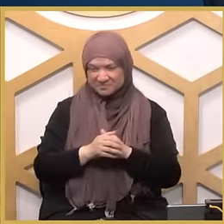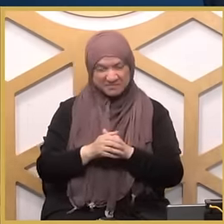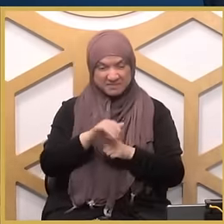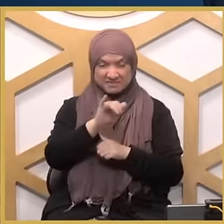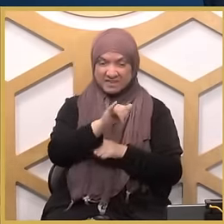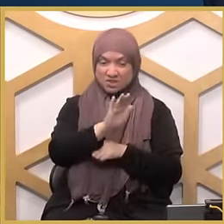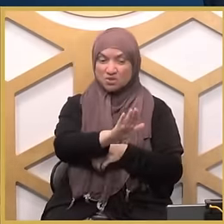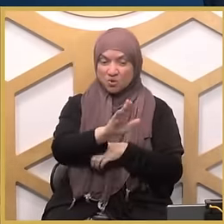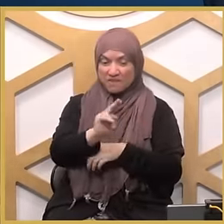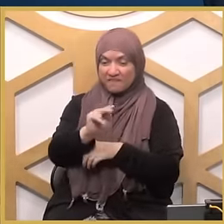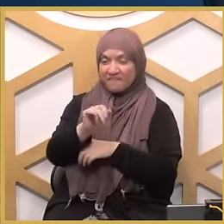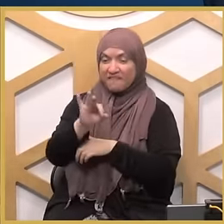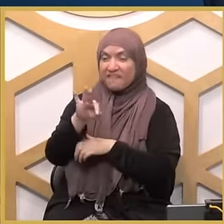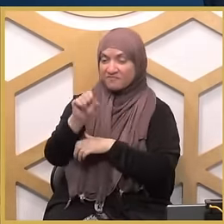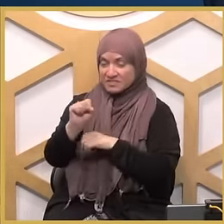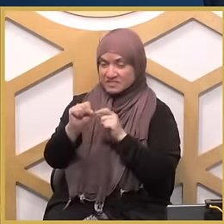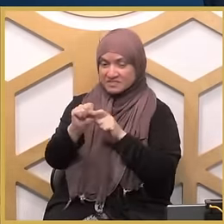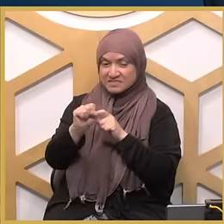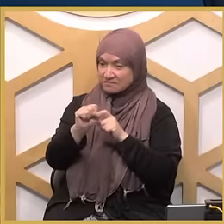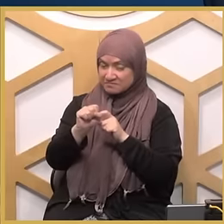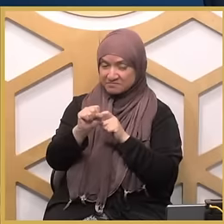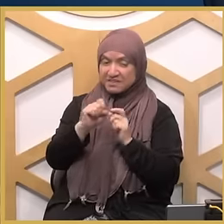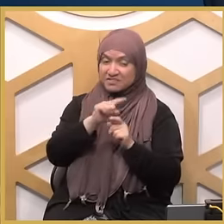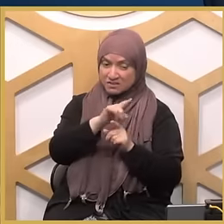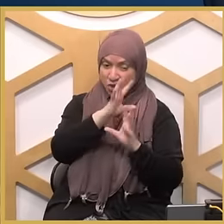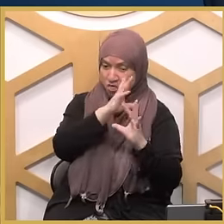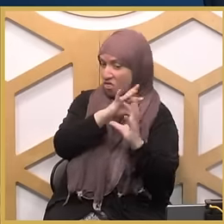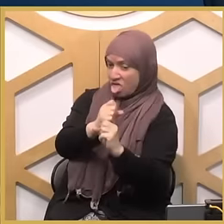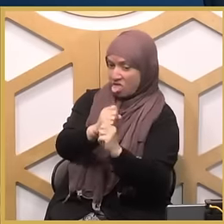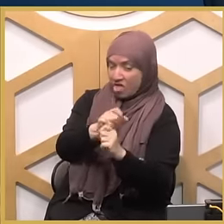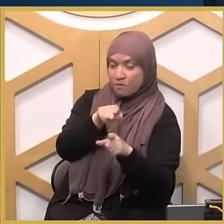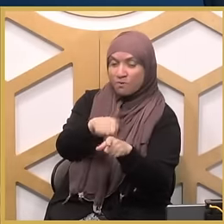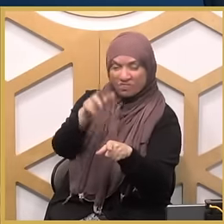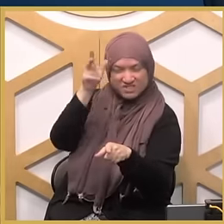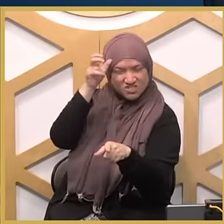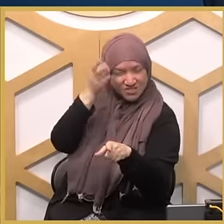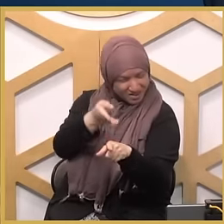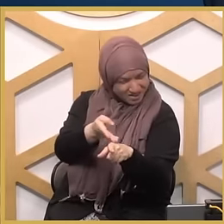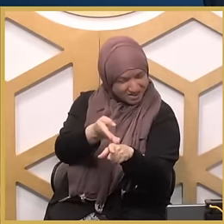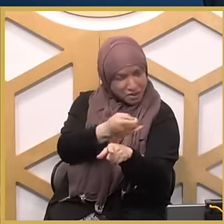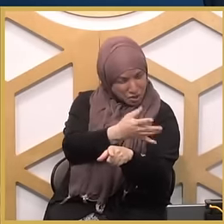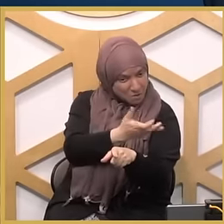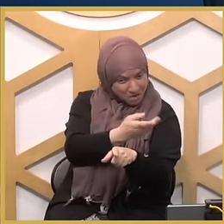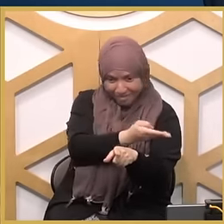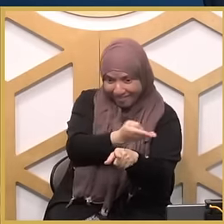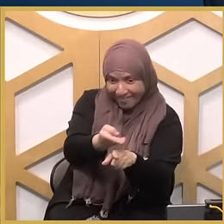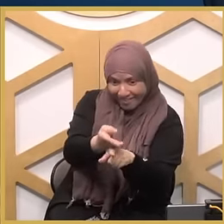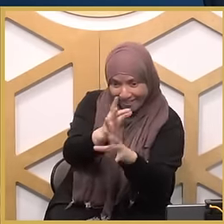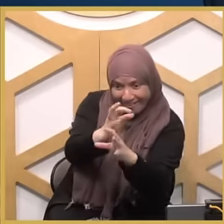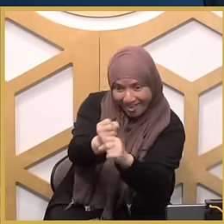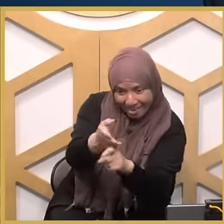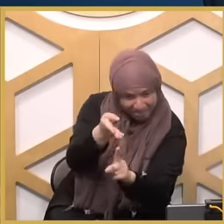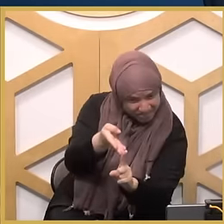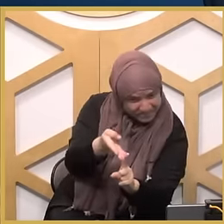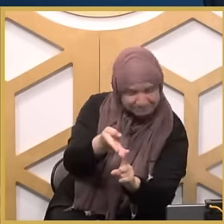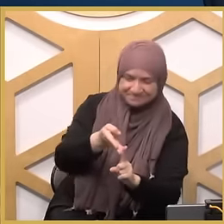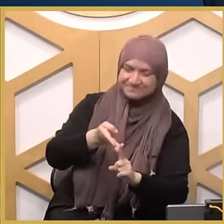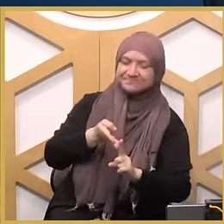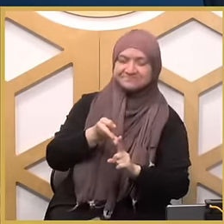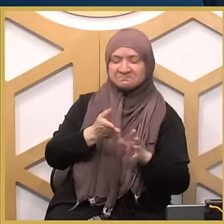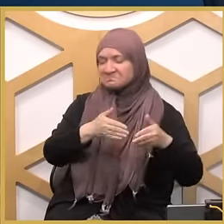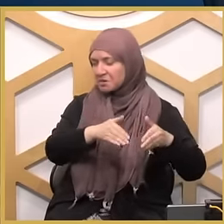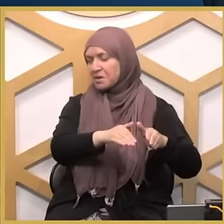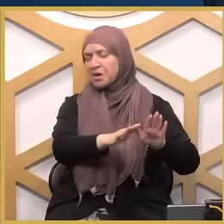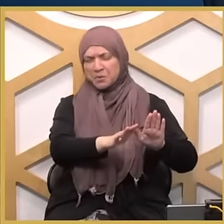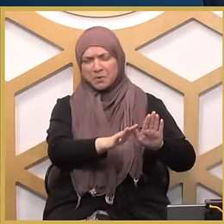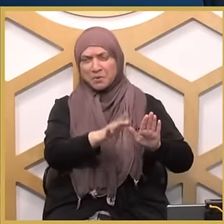talked about. And eventually it becomes easy for them to follow that path. He says, قال وَهَذَا أَهْلَكُ الْهَلَاكِ الَّذِي لَا يُرْجَى مِنْهُ نَجَاءً.